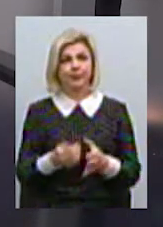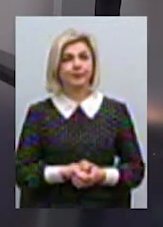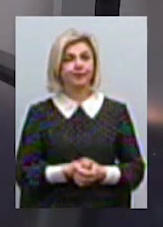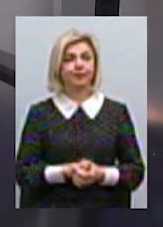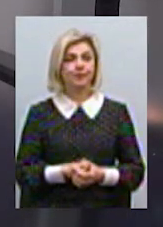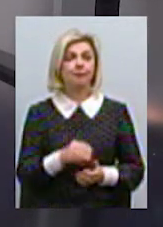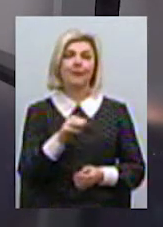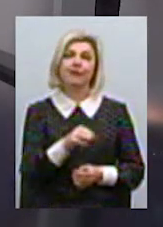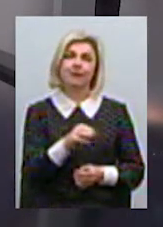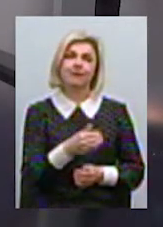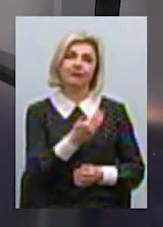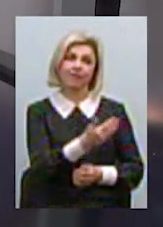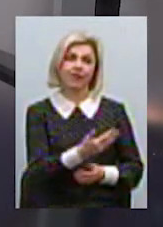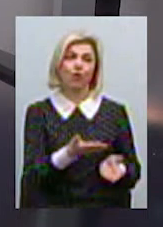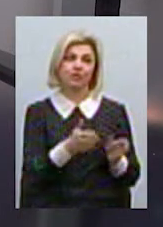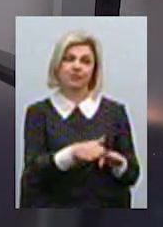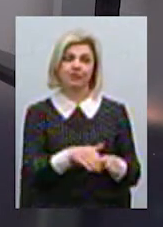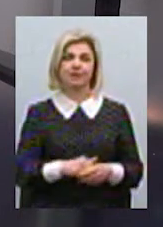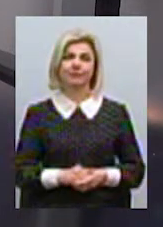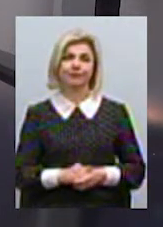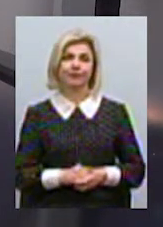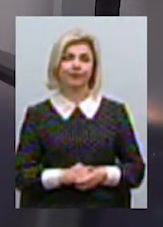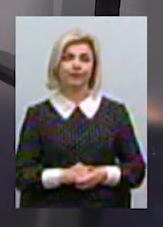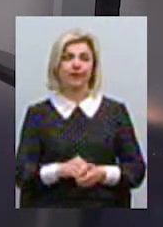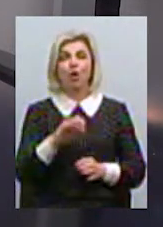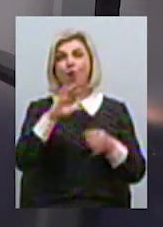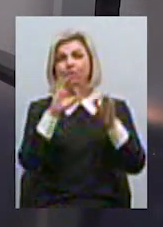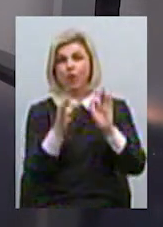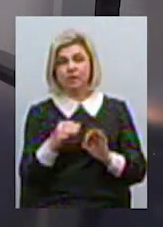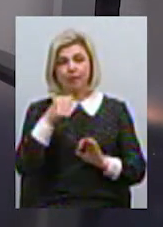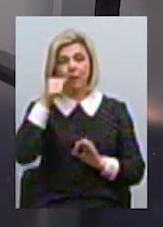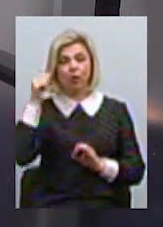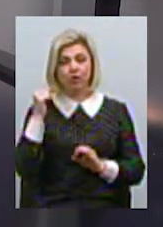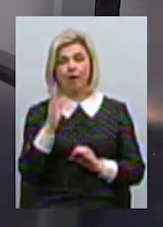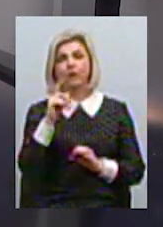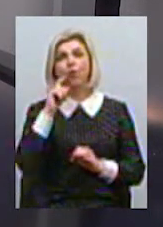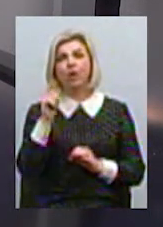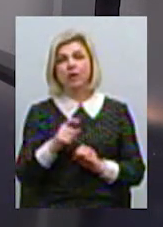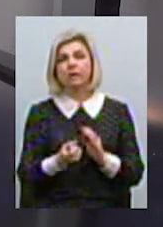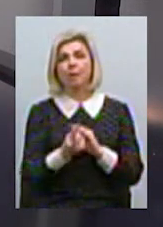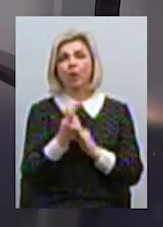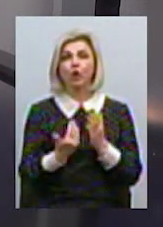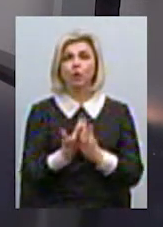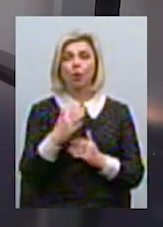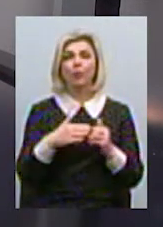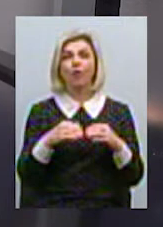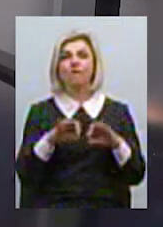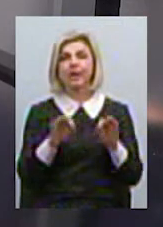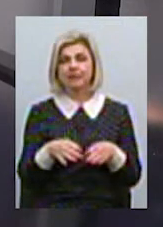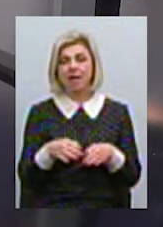будь ласка, ви залишили ще без запитання. Так, восени минулого року в Україні з'явилась нова правова професія – це